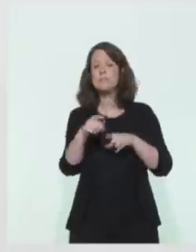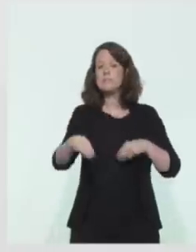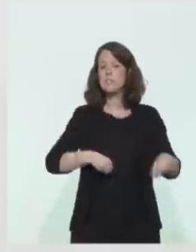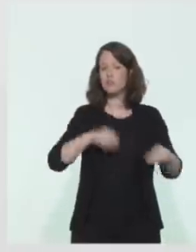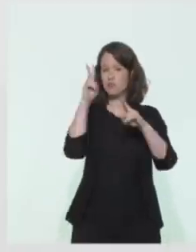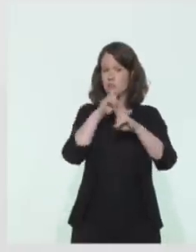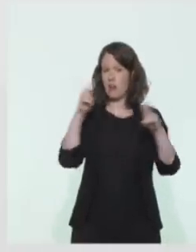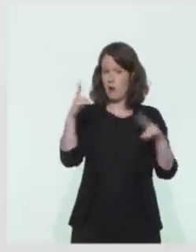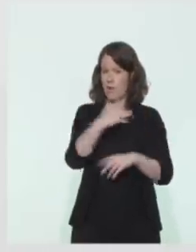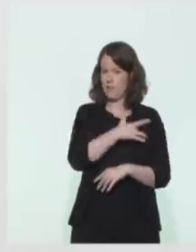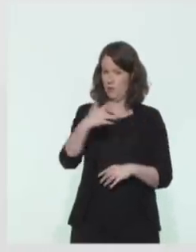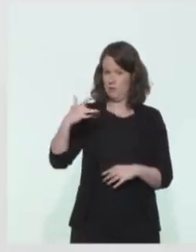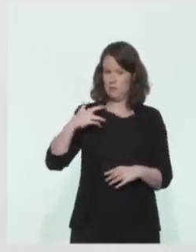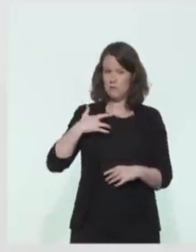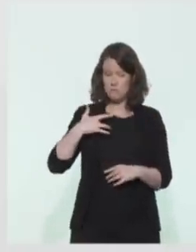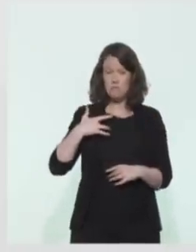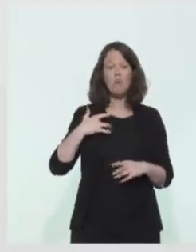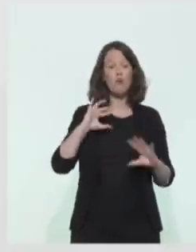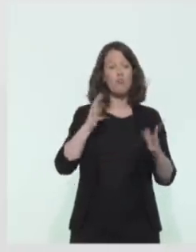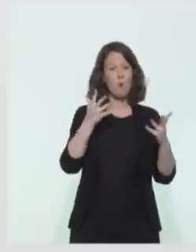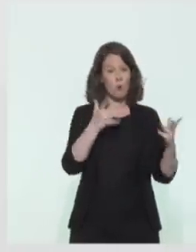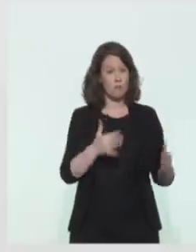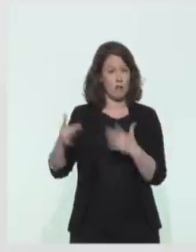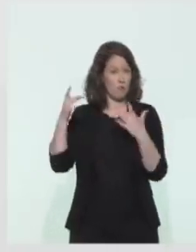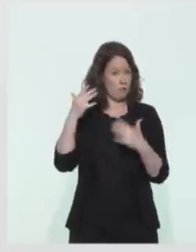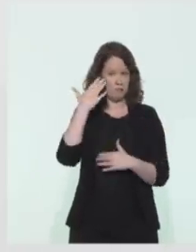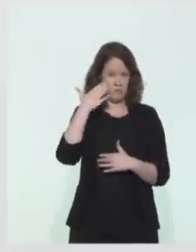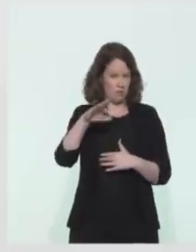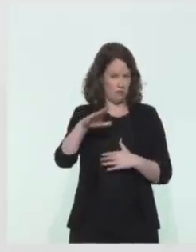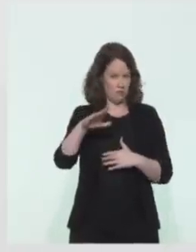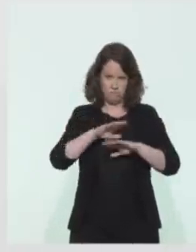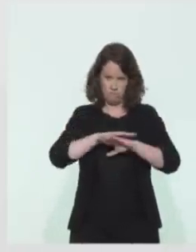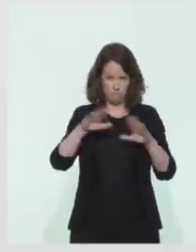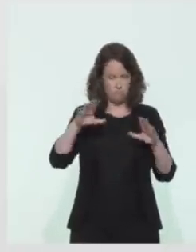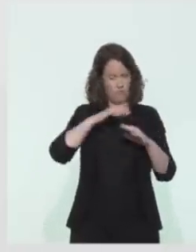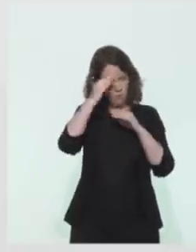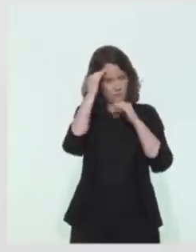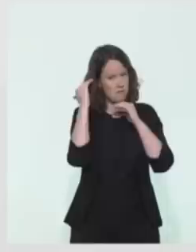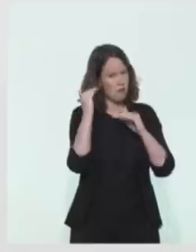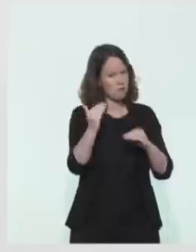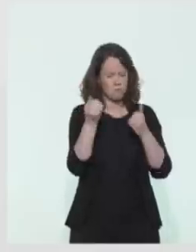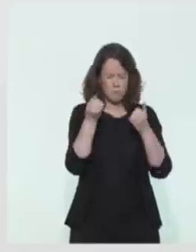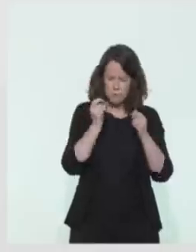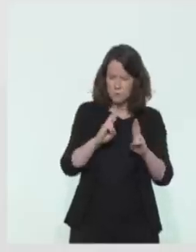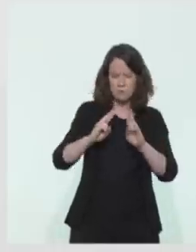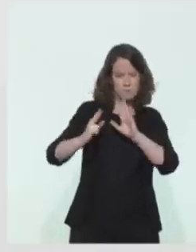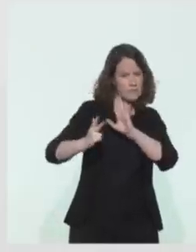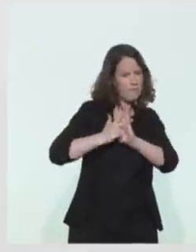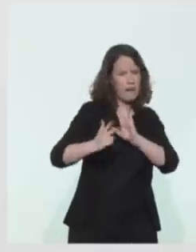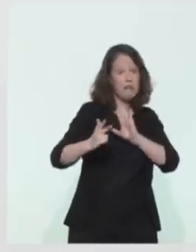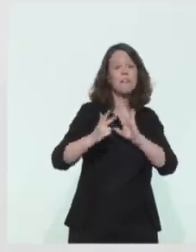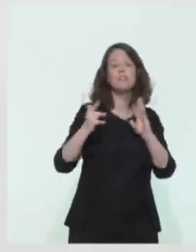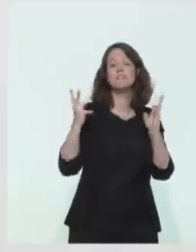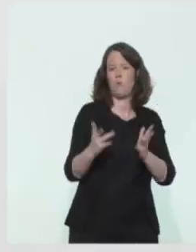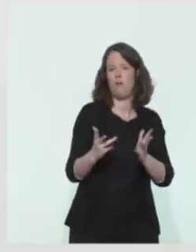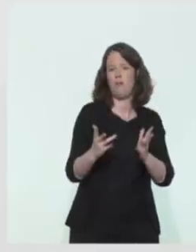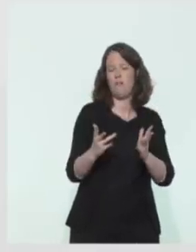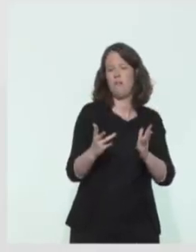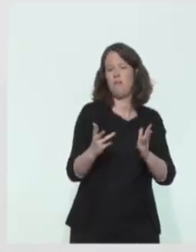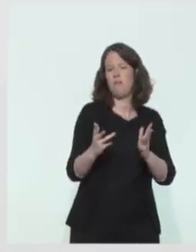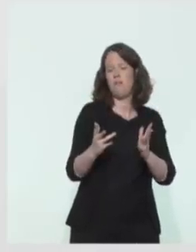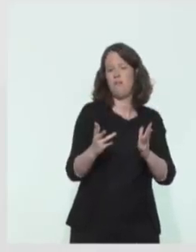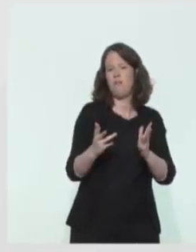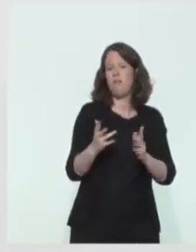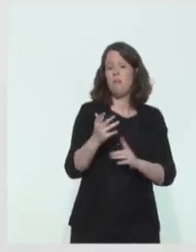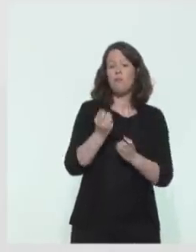indicateur bien connu, maîtrisé, fiable, robuste et qui est extrêmement sensible, qui est la part